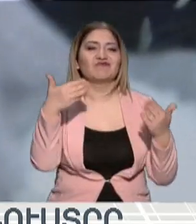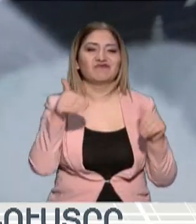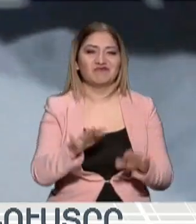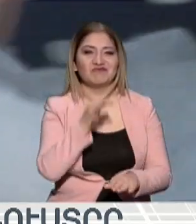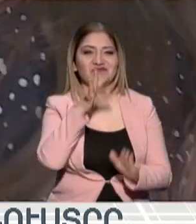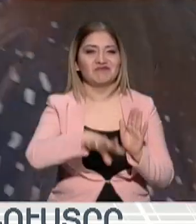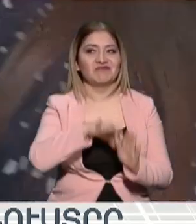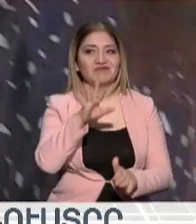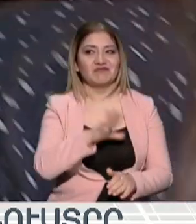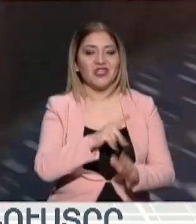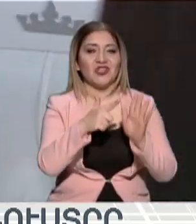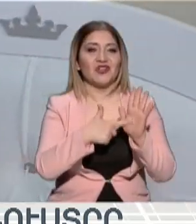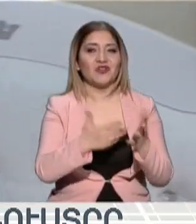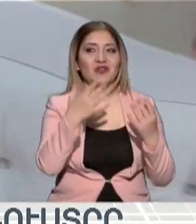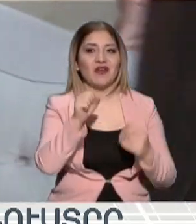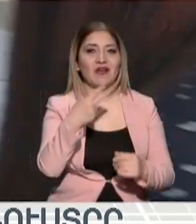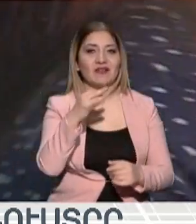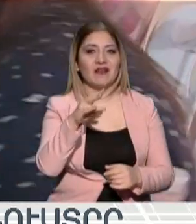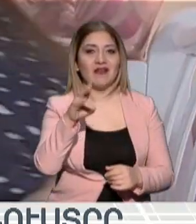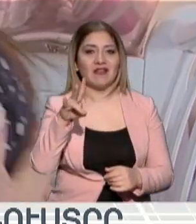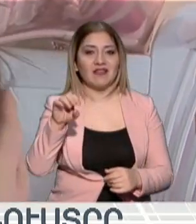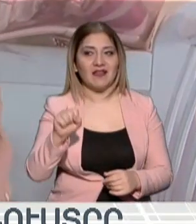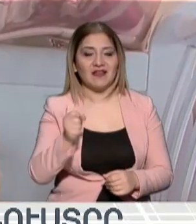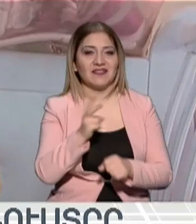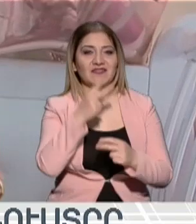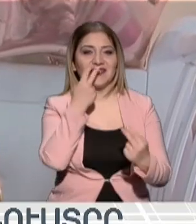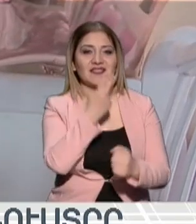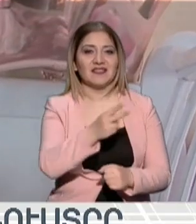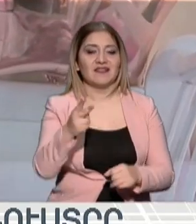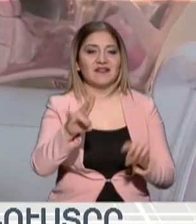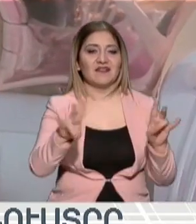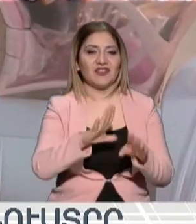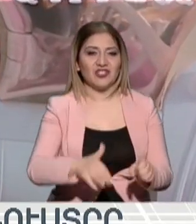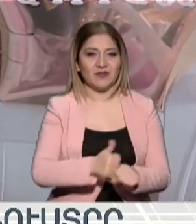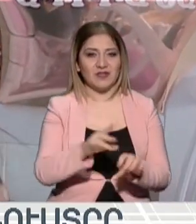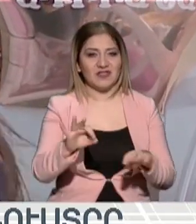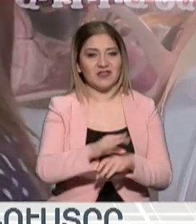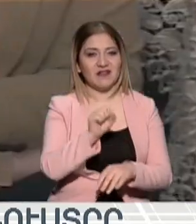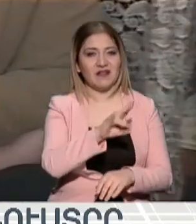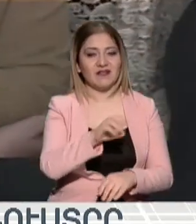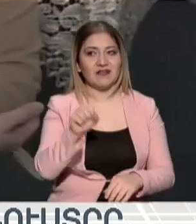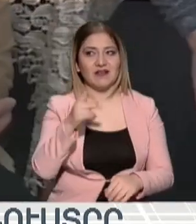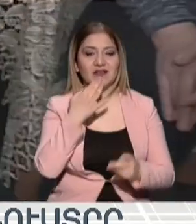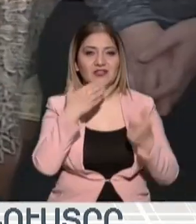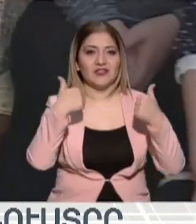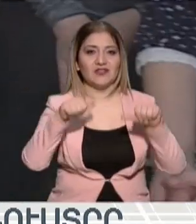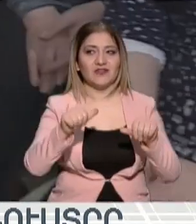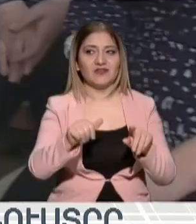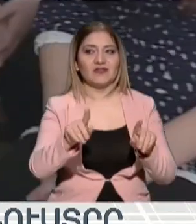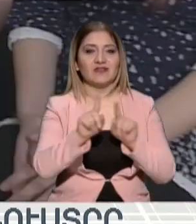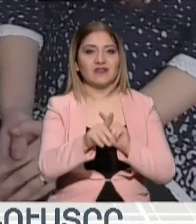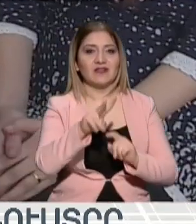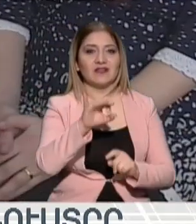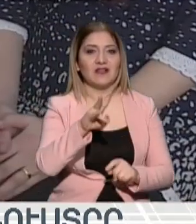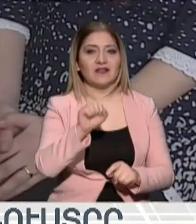էին ընտրել։ Դեռևս 7 օրական Ադրիաննային տեսակցելու էին եկել վարչապետի տիկին Աննա Հակոբյանն ու ազգային ժողովի